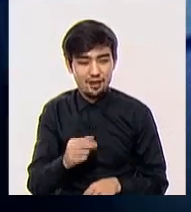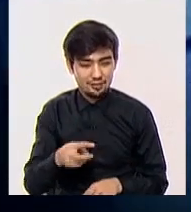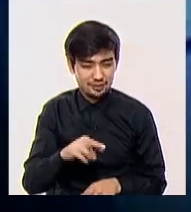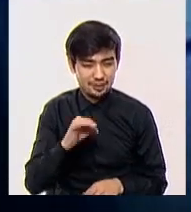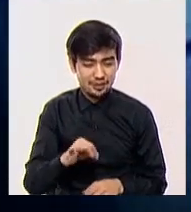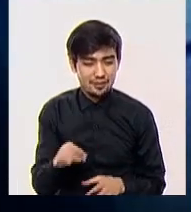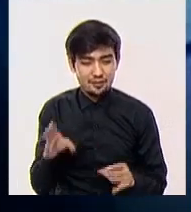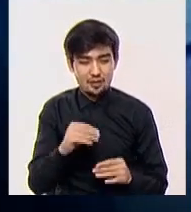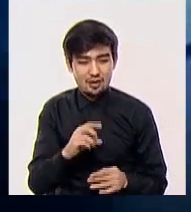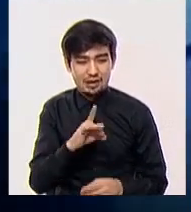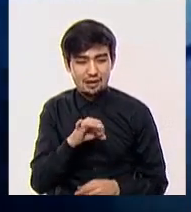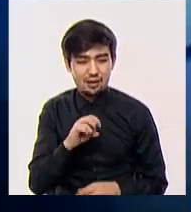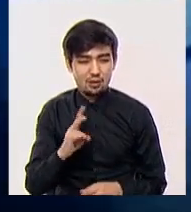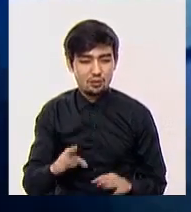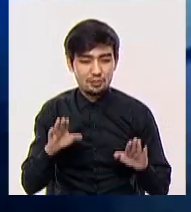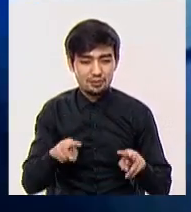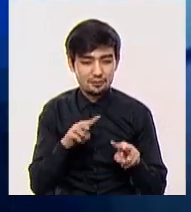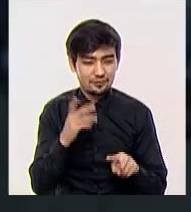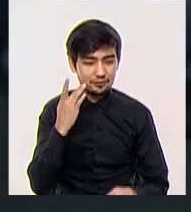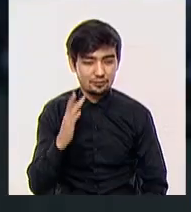валютном рынке. Далее Насипова расскажет подробнее.